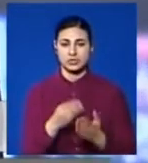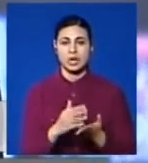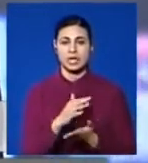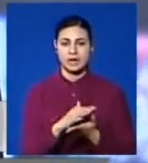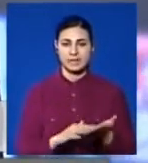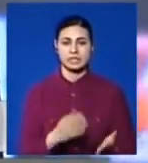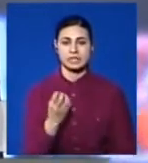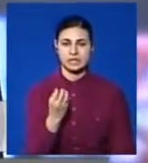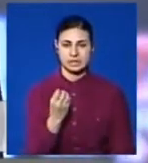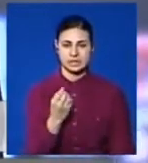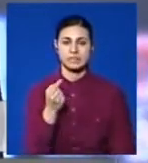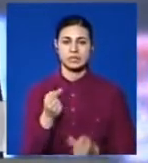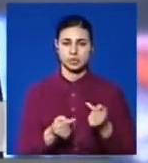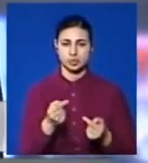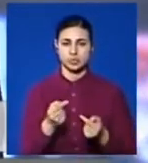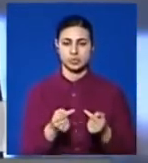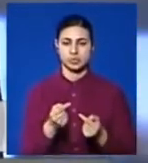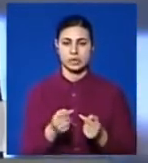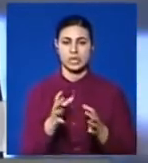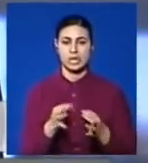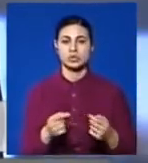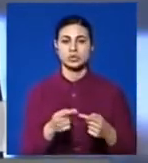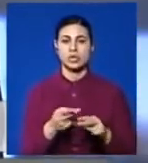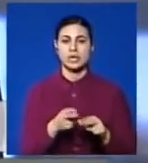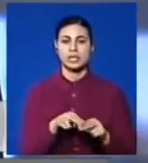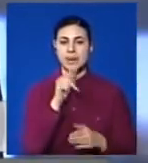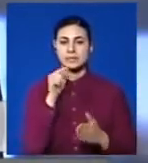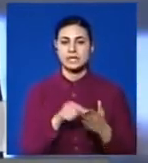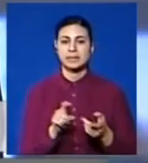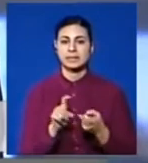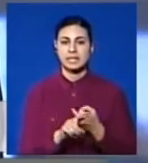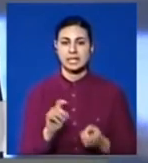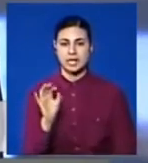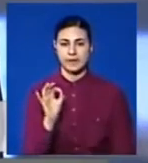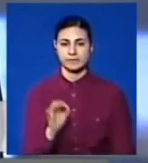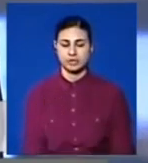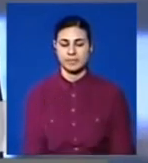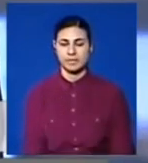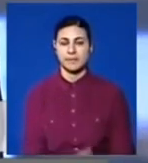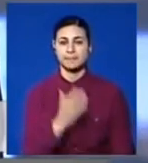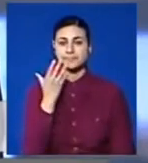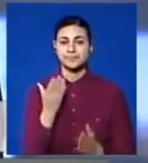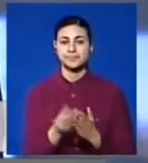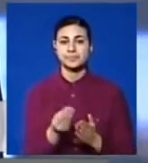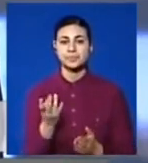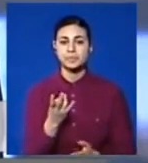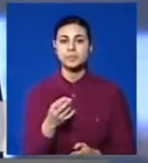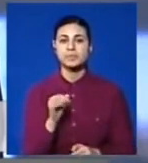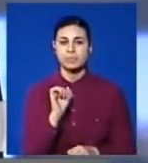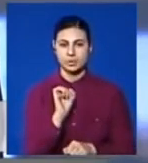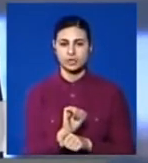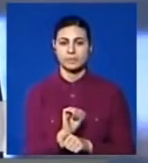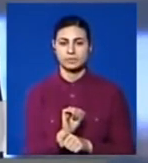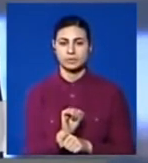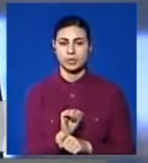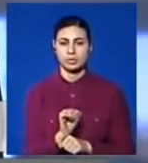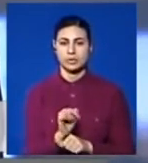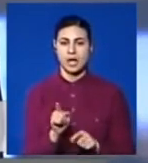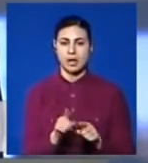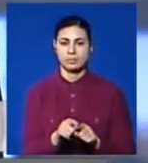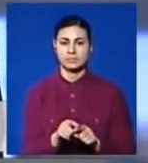გავაგრძელებთ კვალიფიციურ დისკუსიას სწორედ ამ საკითხებთან დაკავშირებით. ჩვენ უნდა შევწყვიტოთ